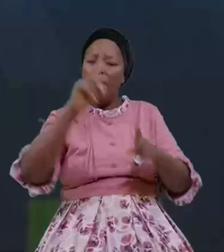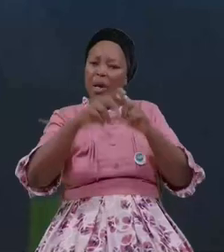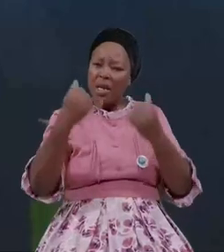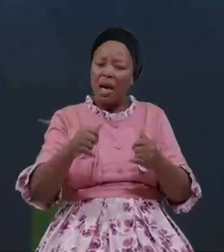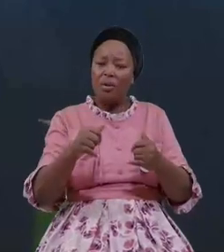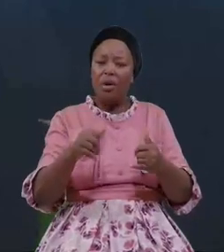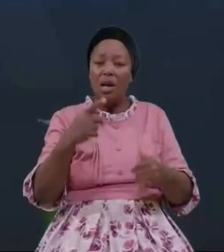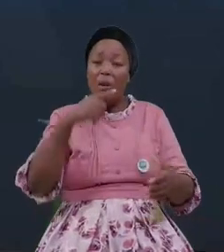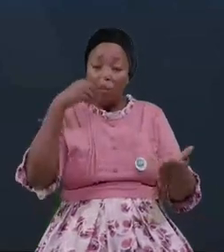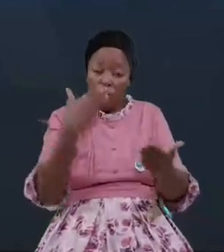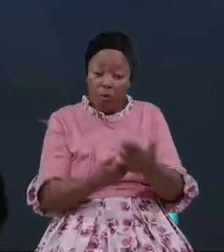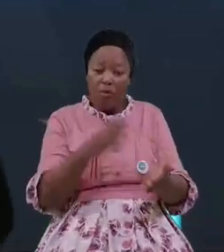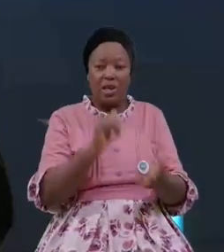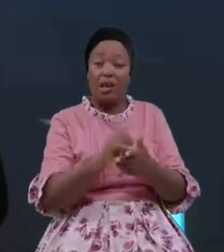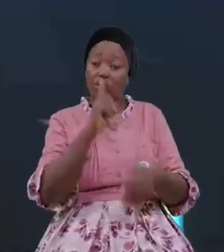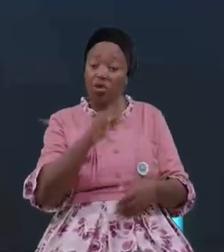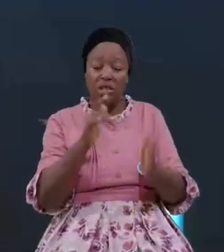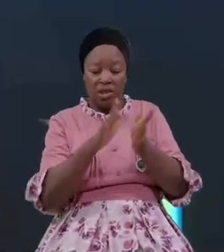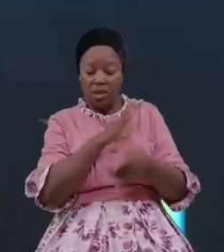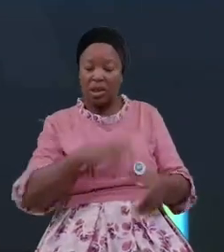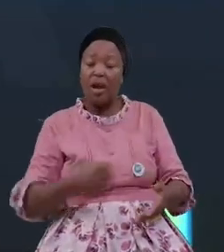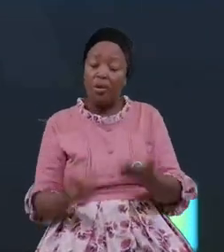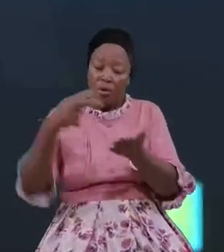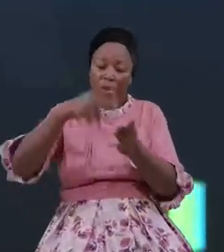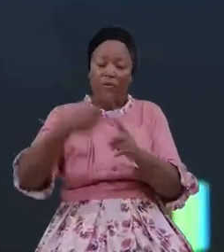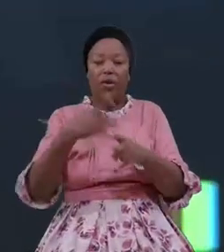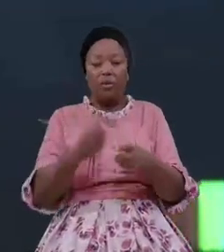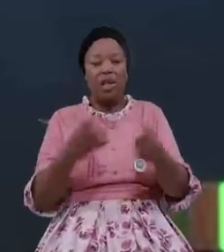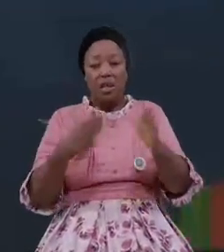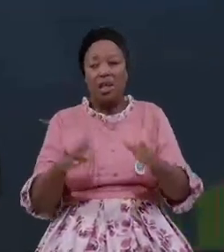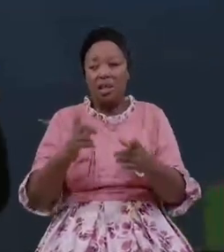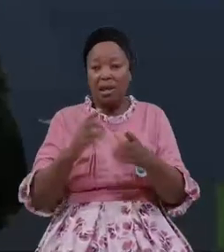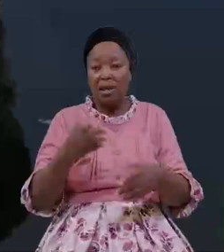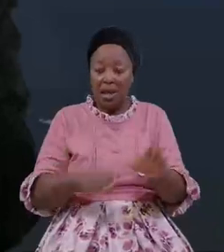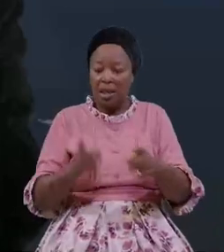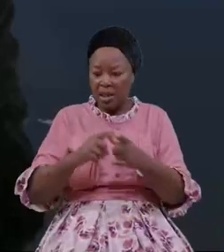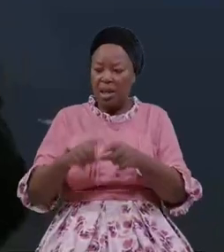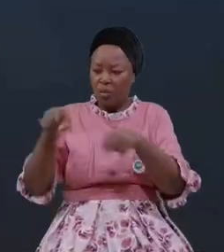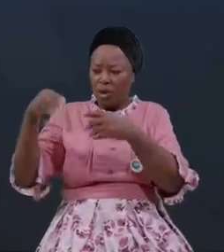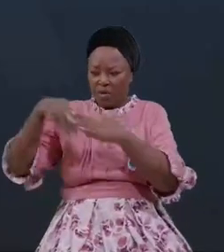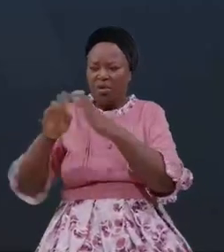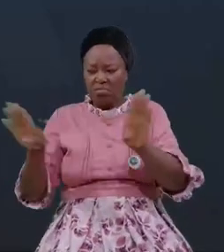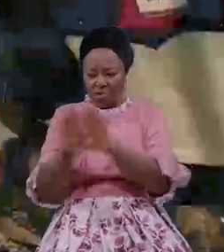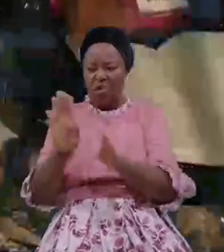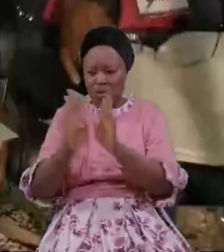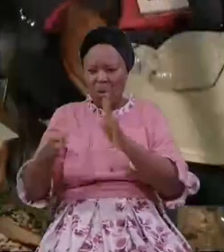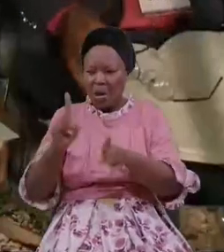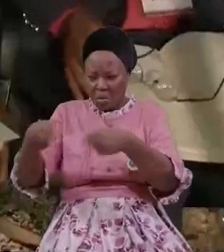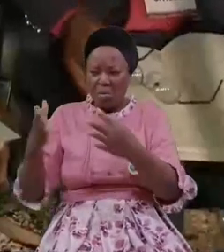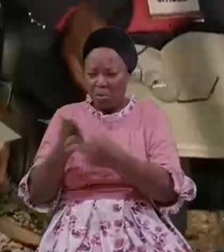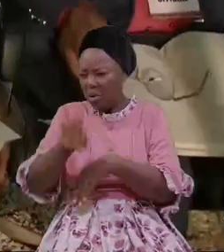qu'il a réjeté des morts alors il est passé par la porte fermée il peut passer partout